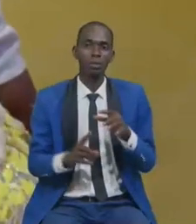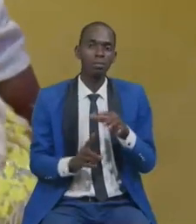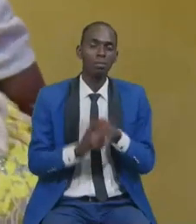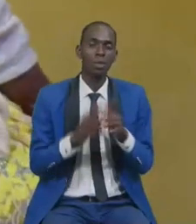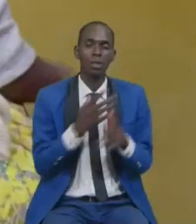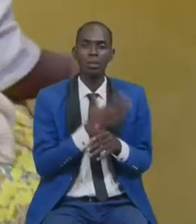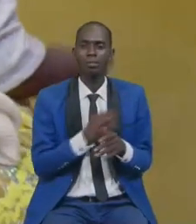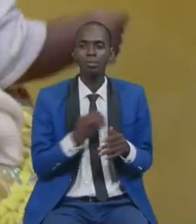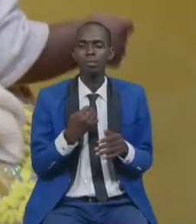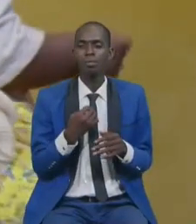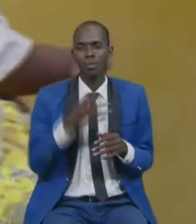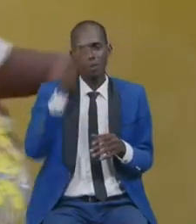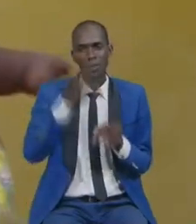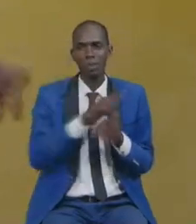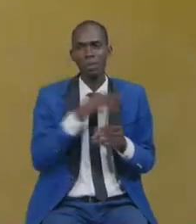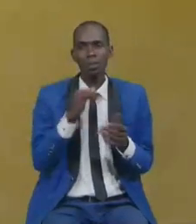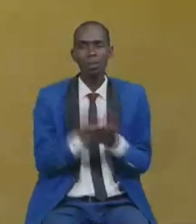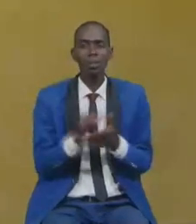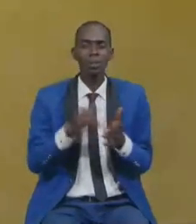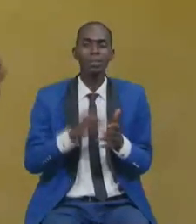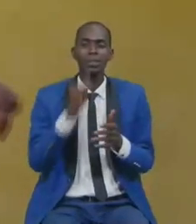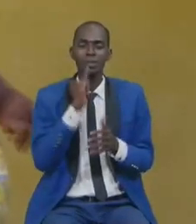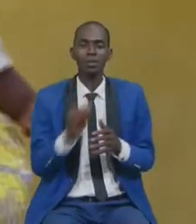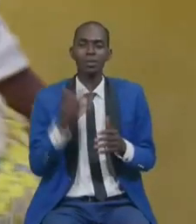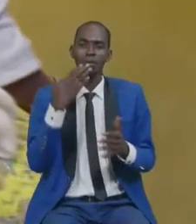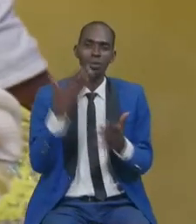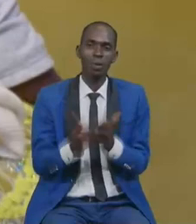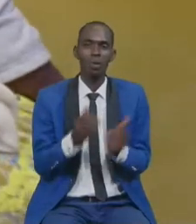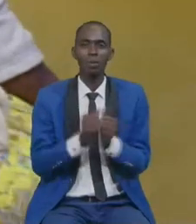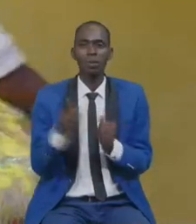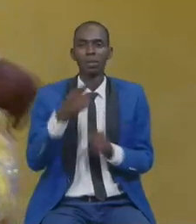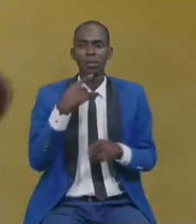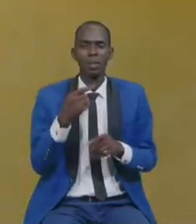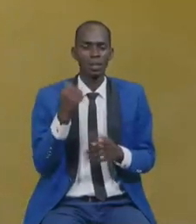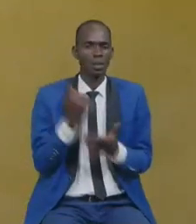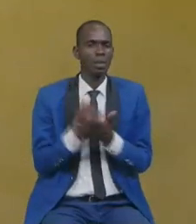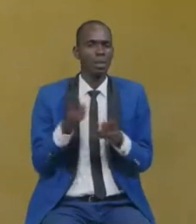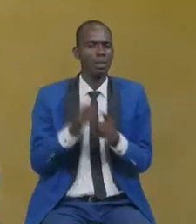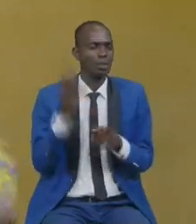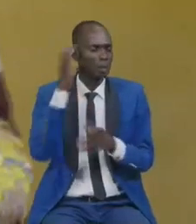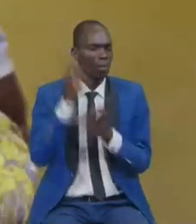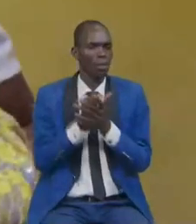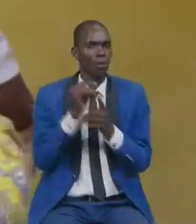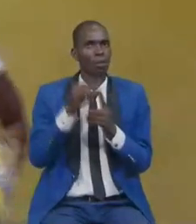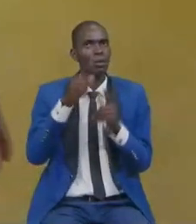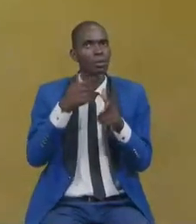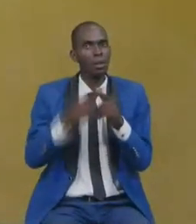pleurer. Il a dit, tout va bien avec vous. J'ai dit, amen. Quand j'ai entendu ça, je me suis rappelé du rêve